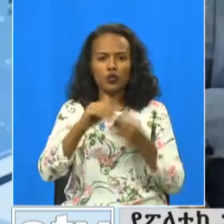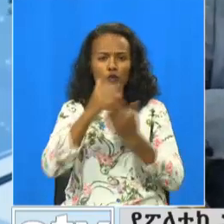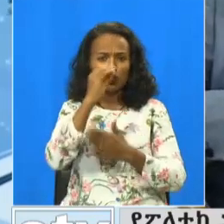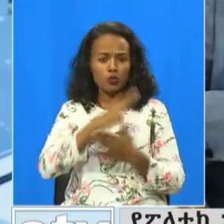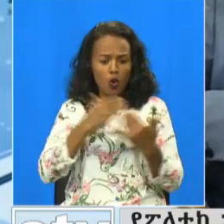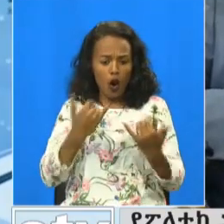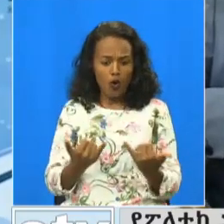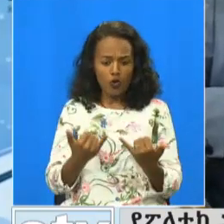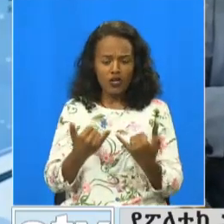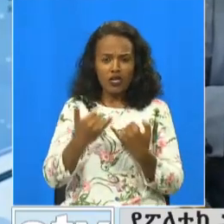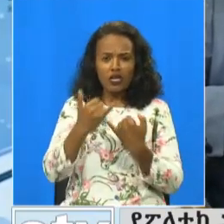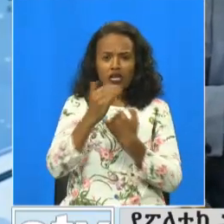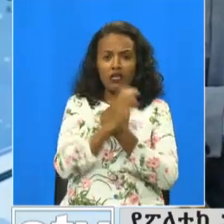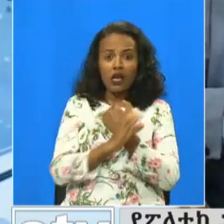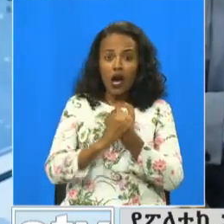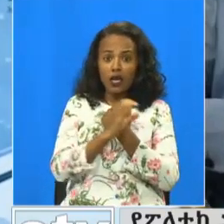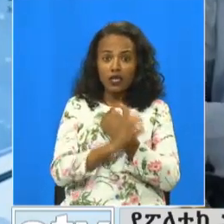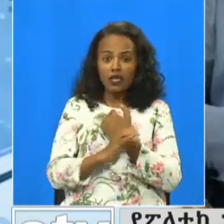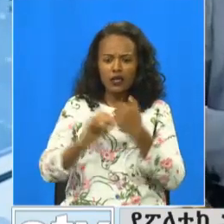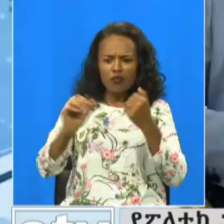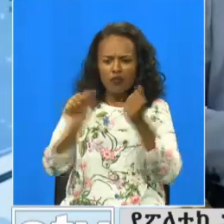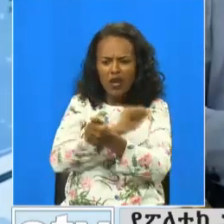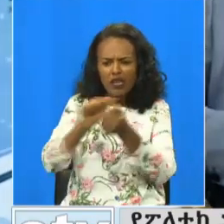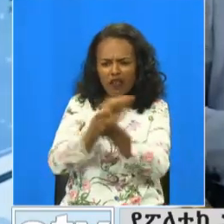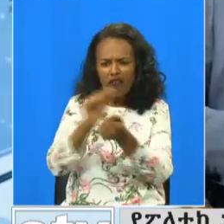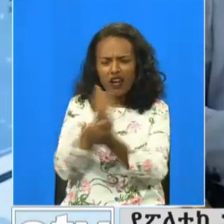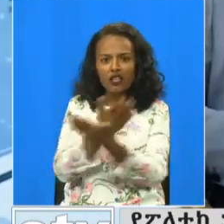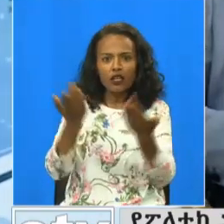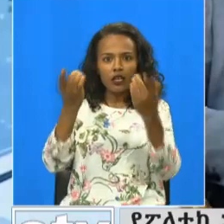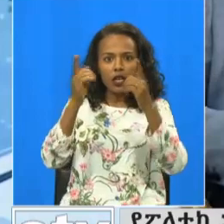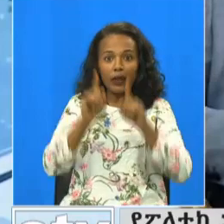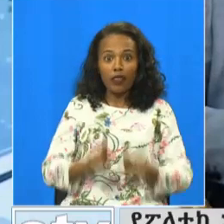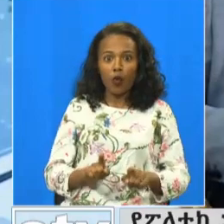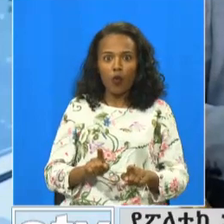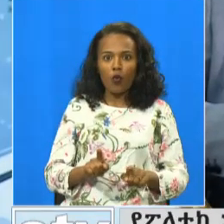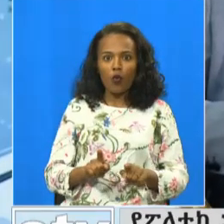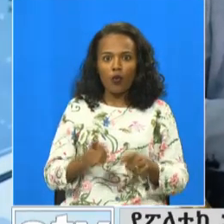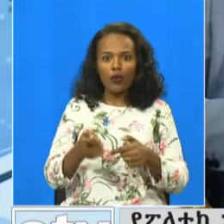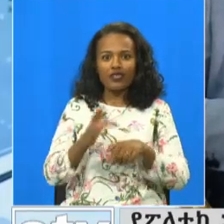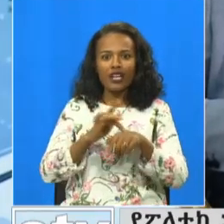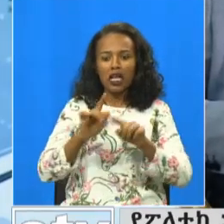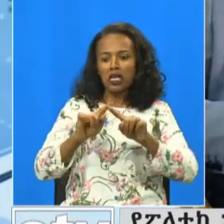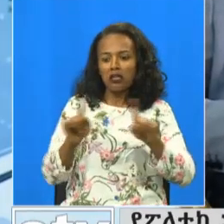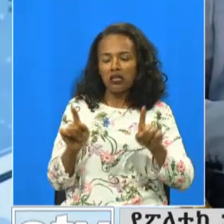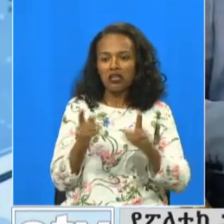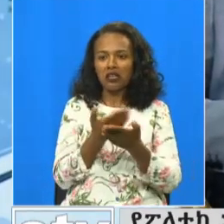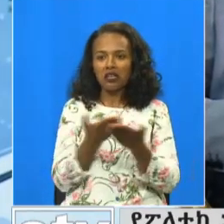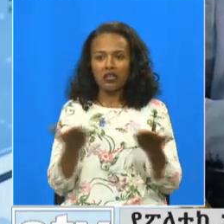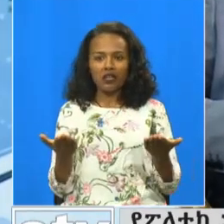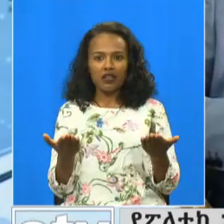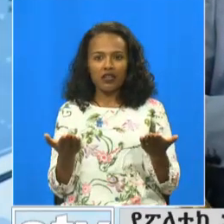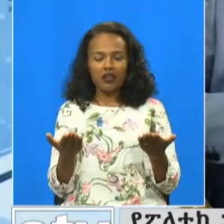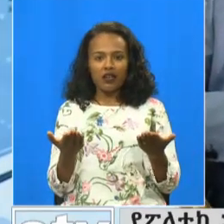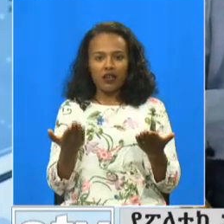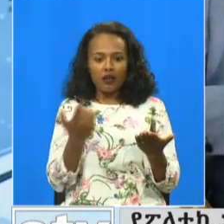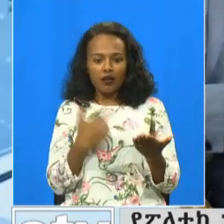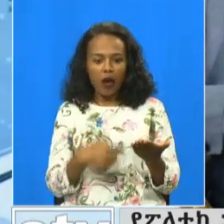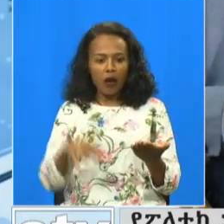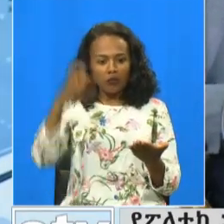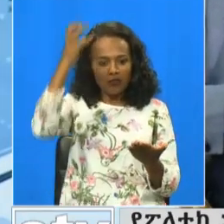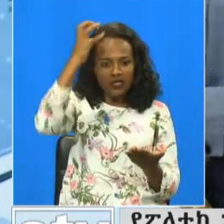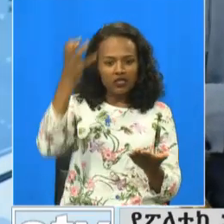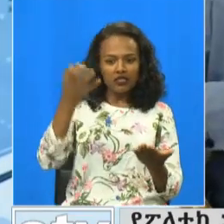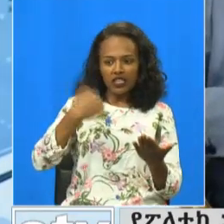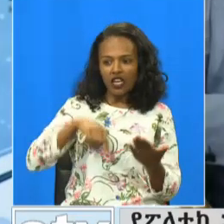አሁን የሀገርን የሚያጠፋ ነገር ነው የሚመጣው። እዚህ ላይ የተለየ ነገር በእኛ መንግስት